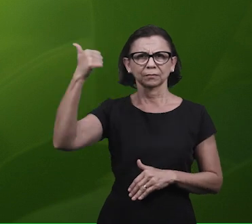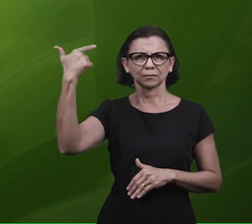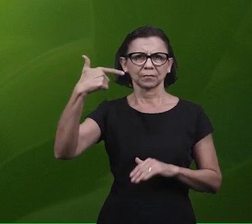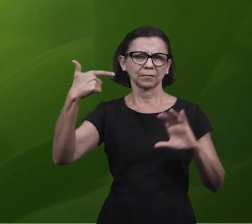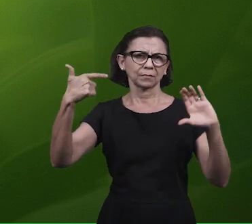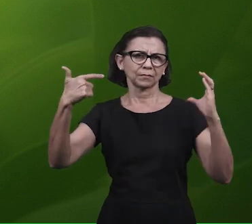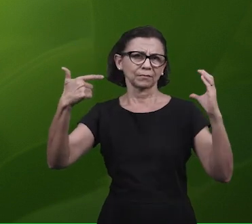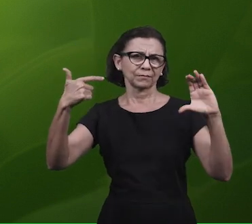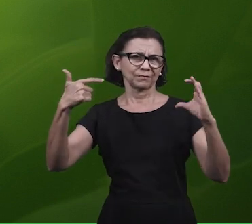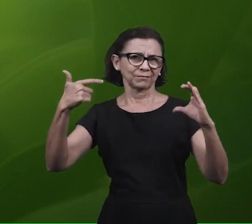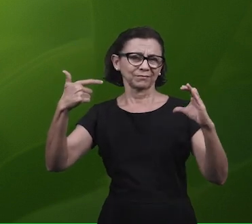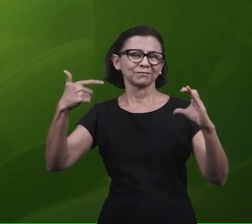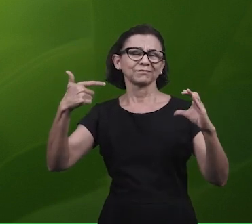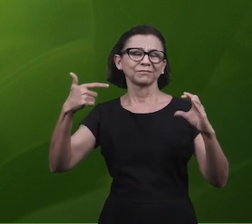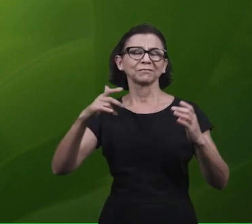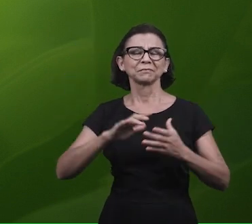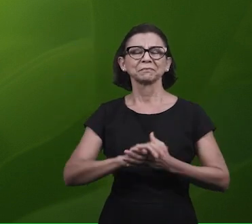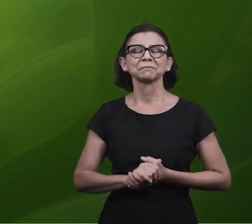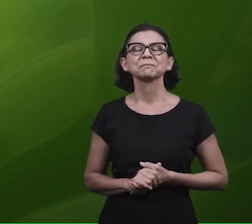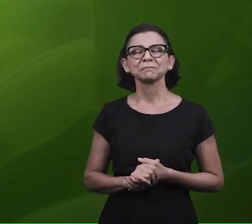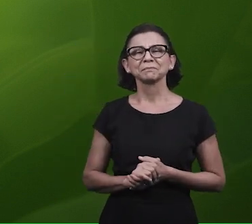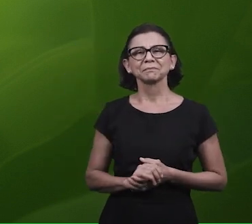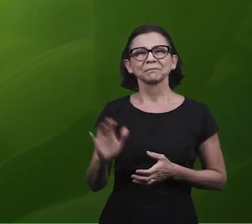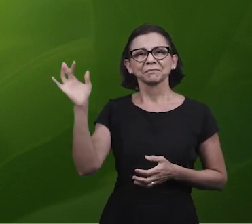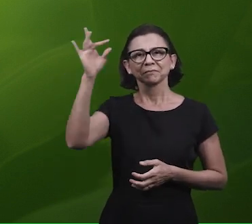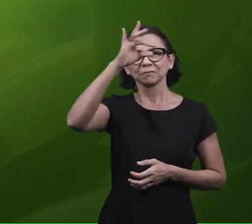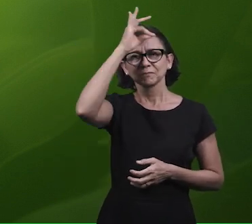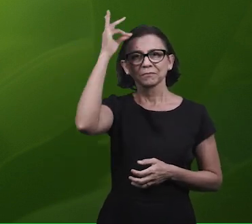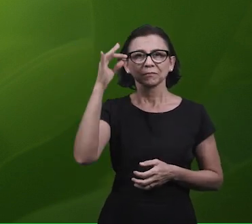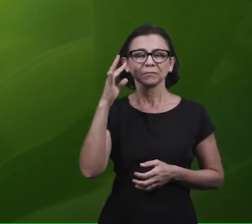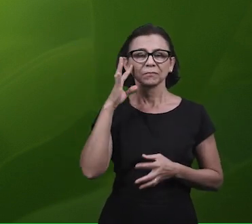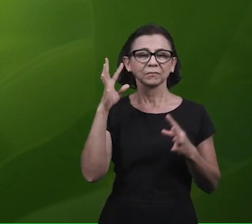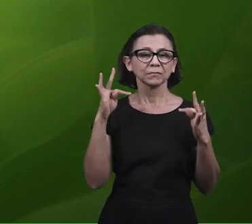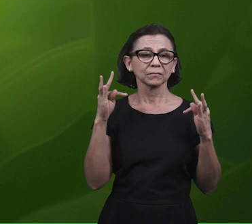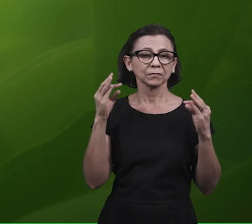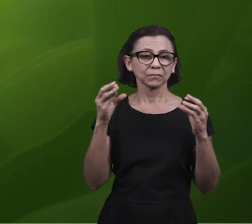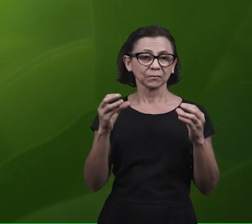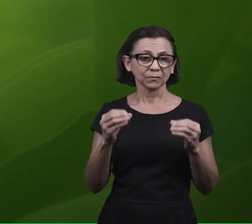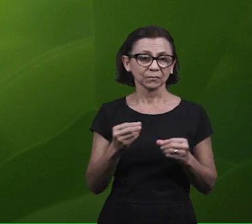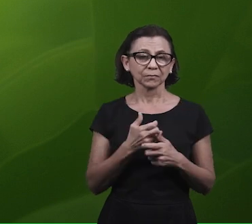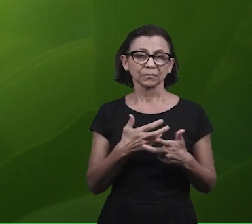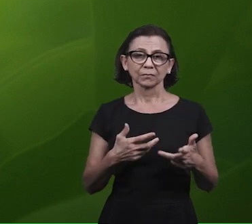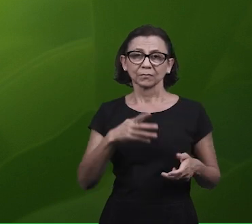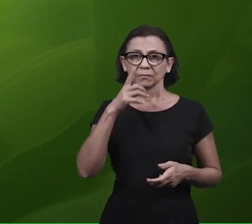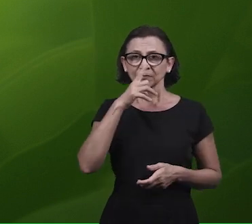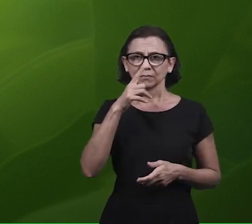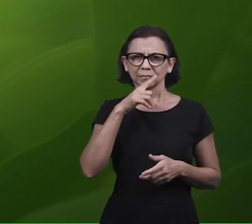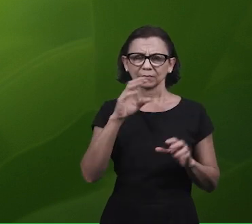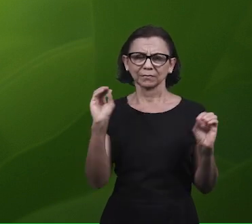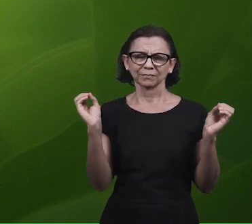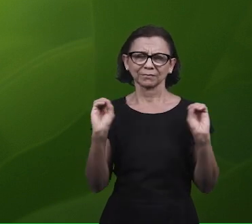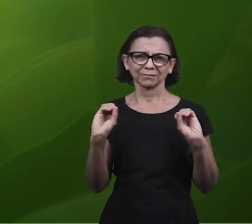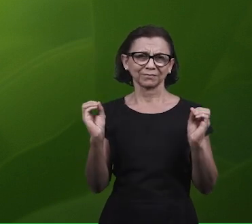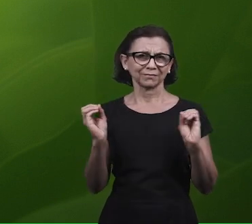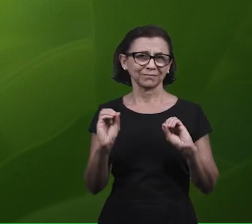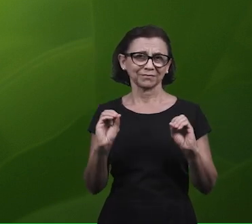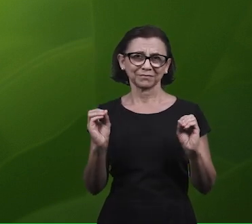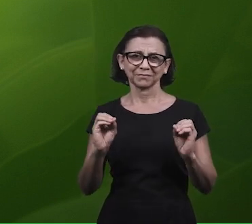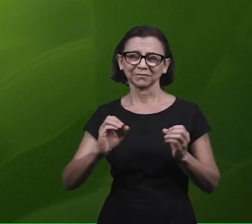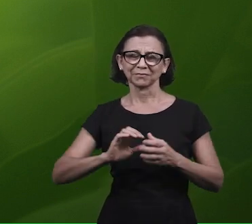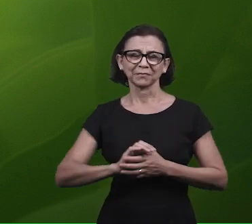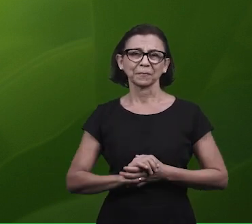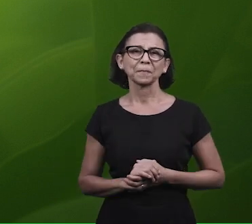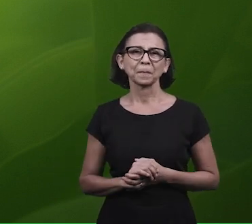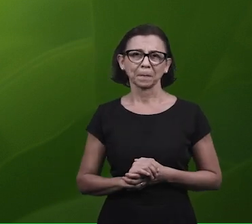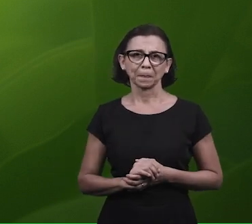du Saint-Esprit est très supérieure à notre science, car elle voit toutes choses. Elle n'est pas